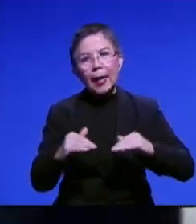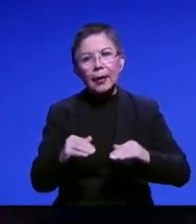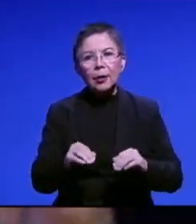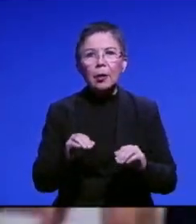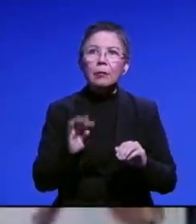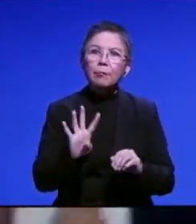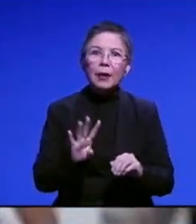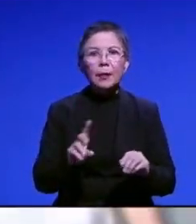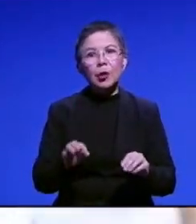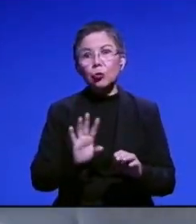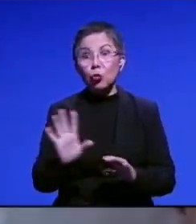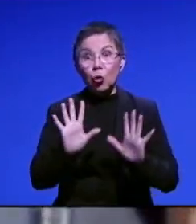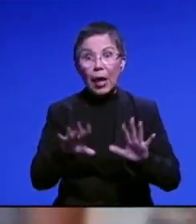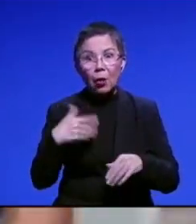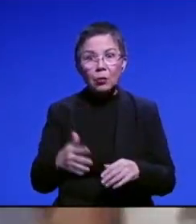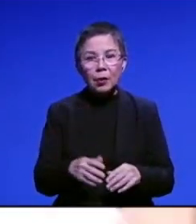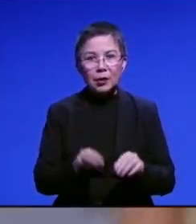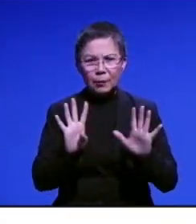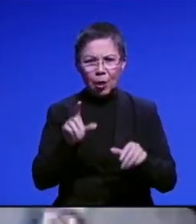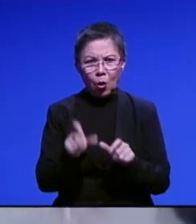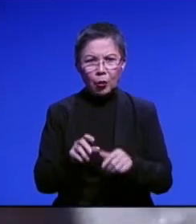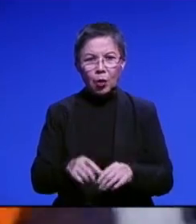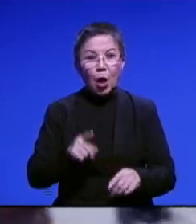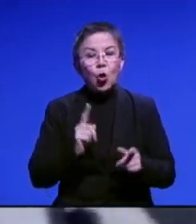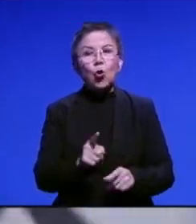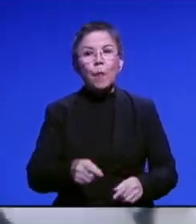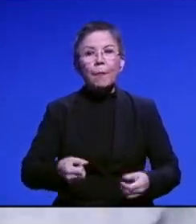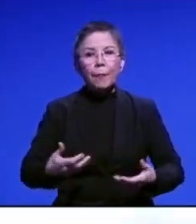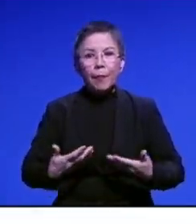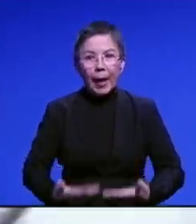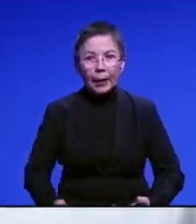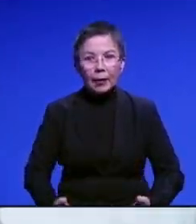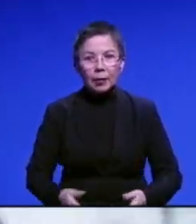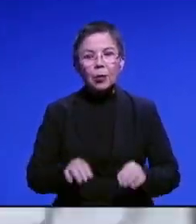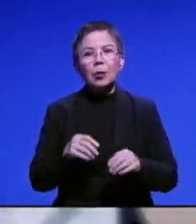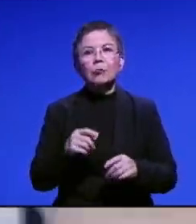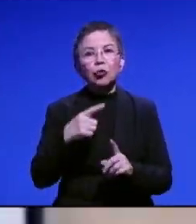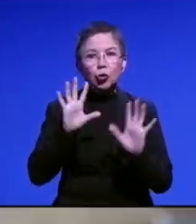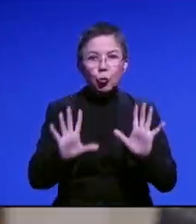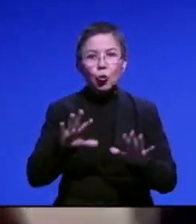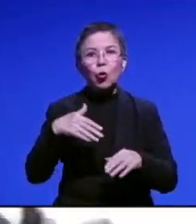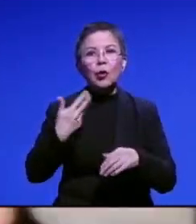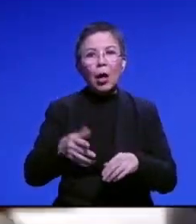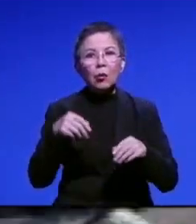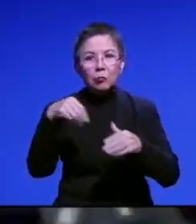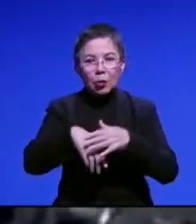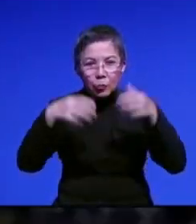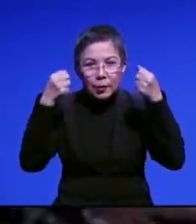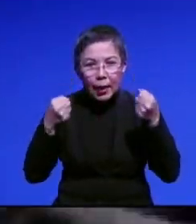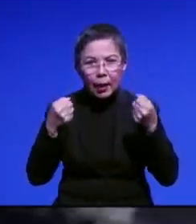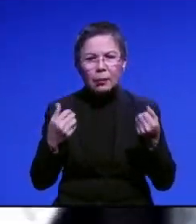10 tahun dan 9 terdakwa divonis hukuman berat lebih dari 10 tahun penjara. Tim Liputan Transmedia.